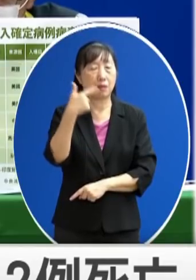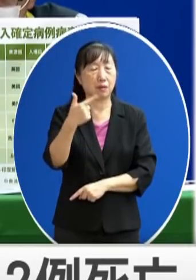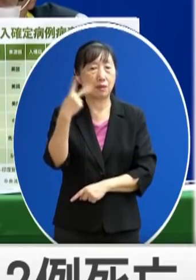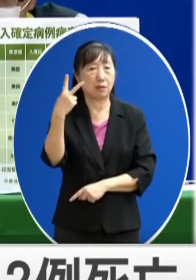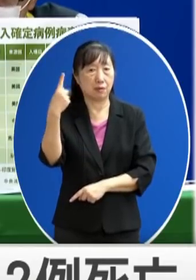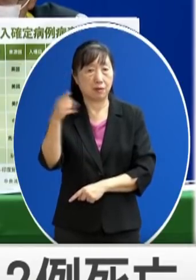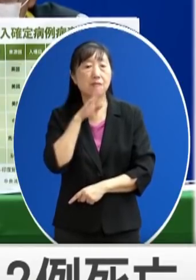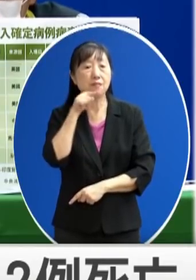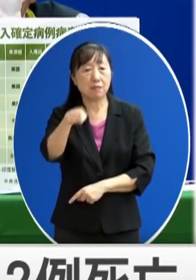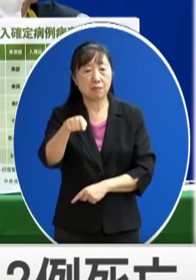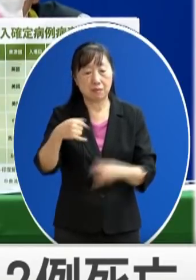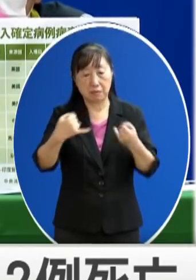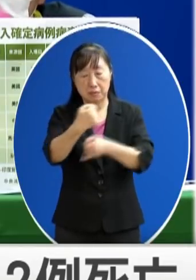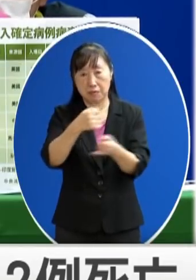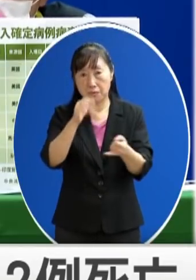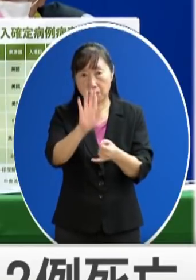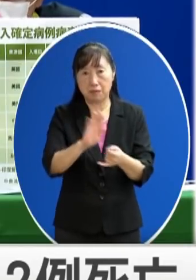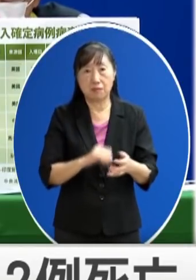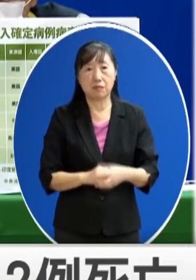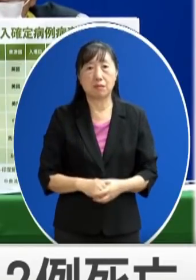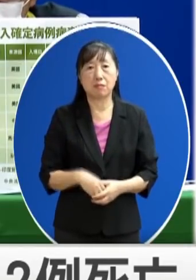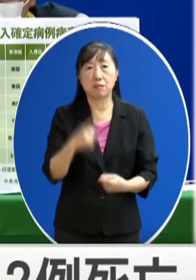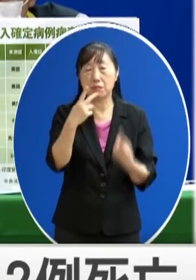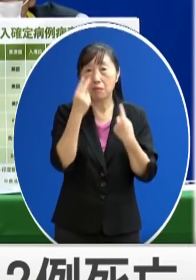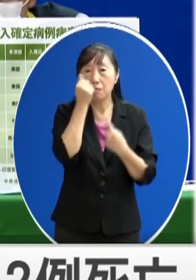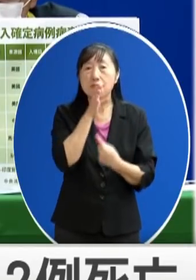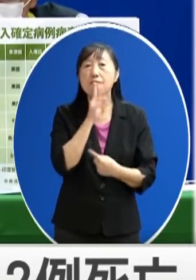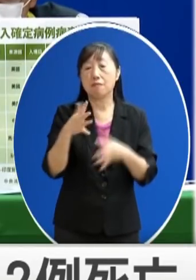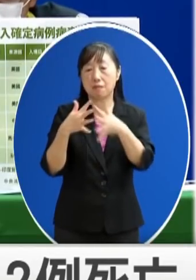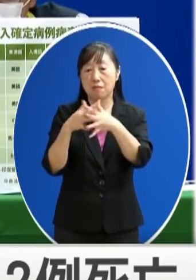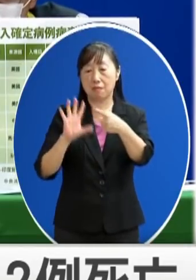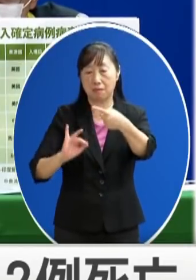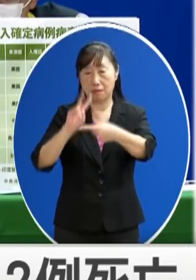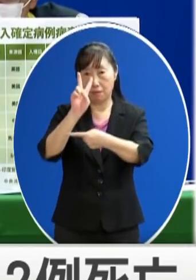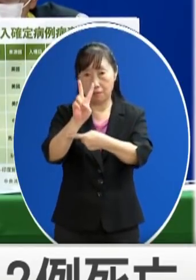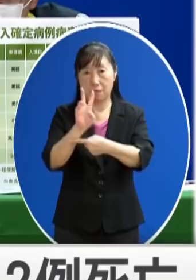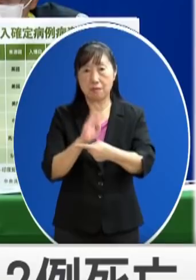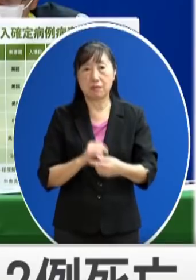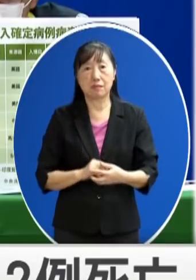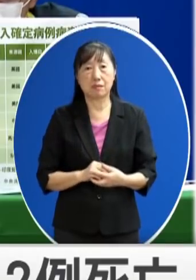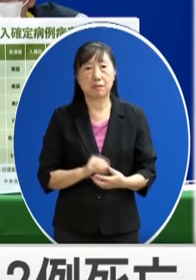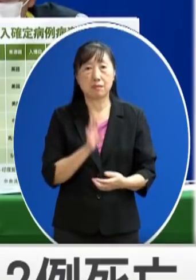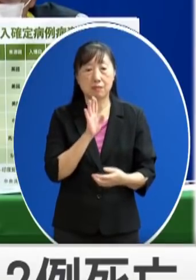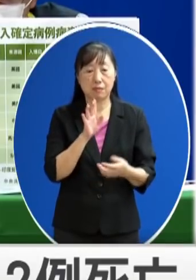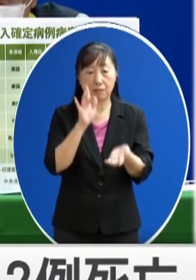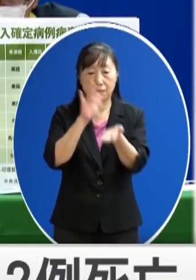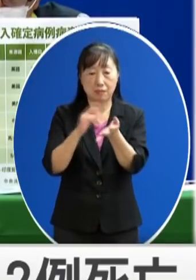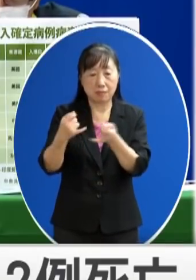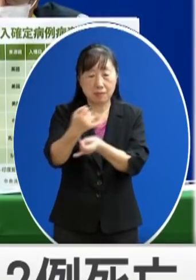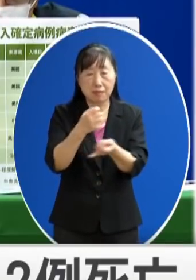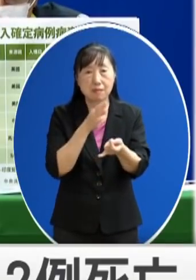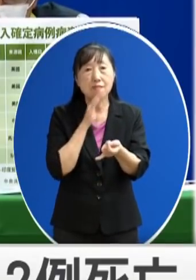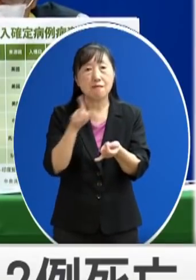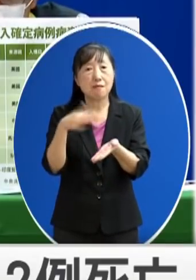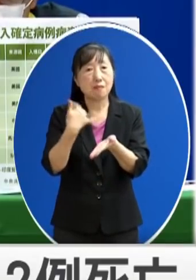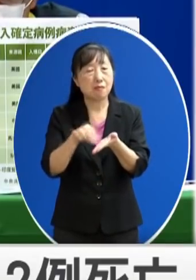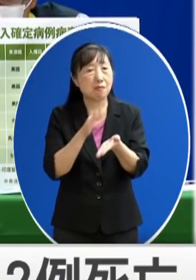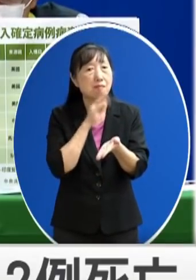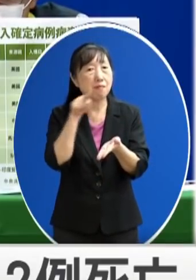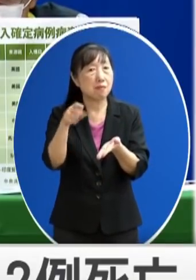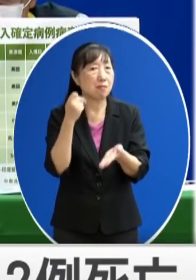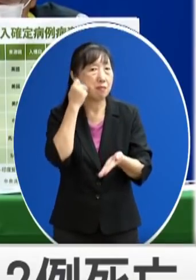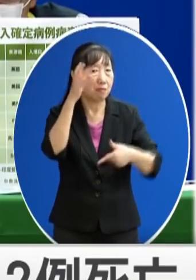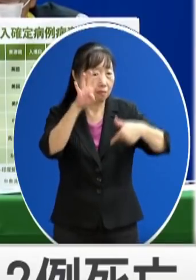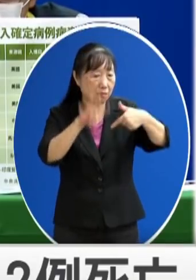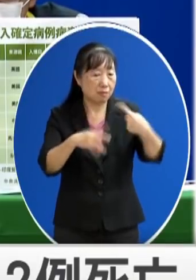毒。那其中比较特别的就是说在美国有2%的这个病毒是大概算是这个哥